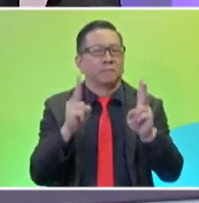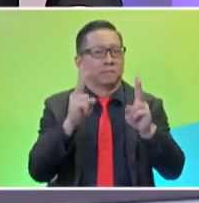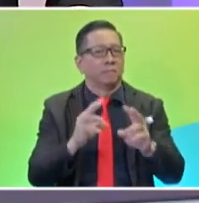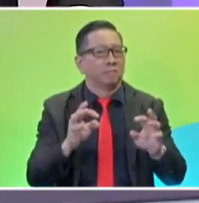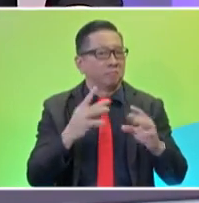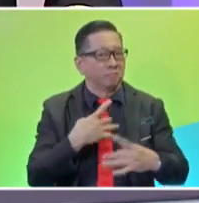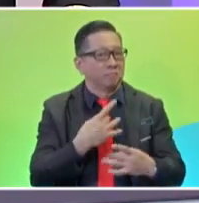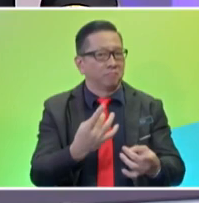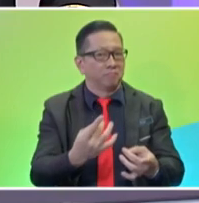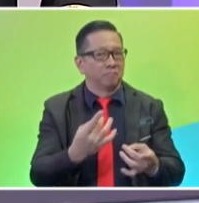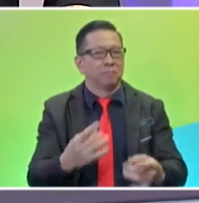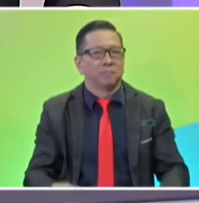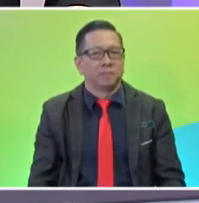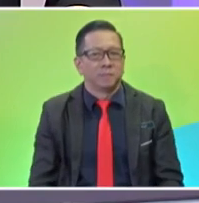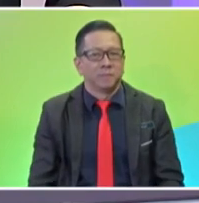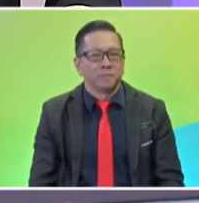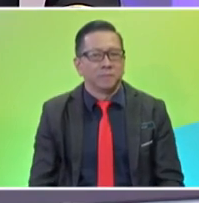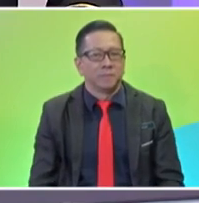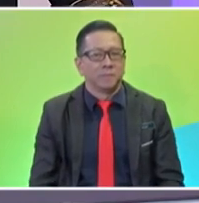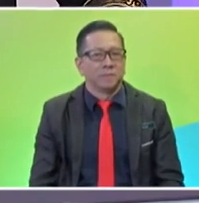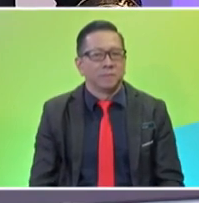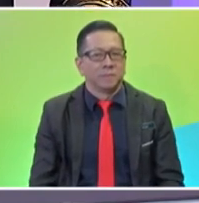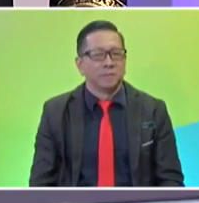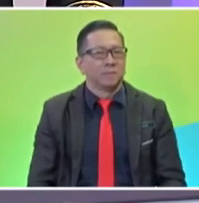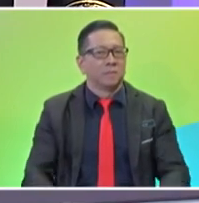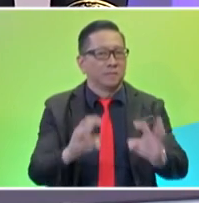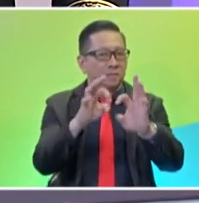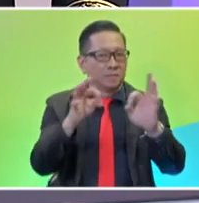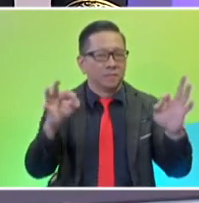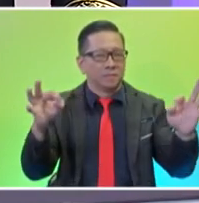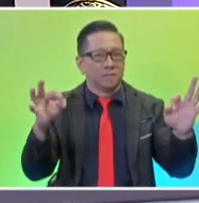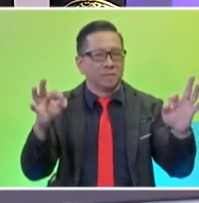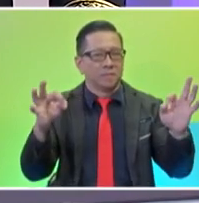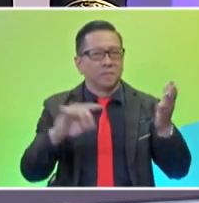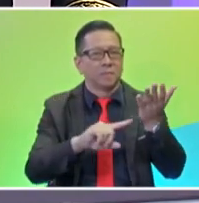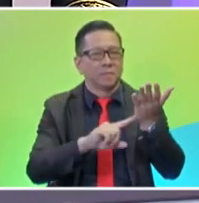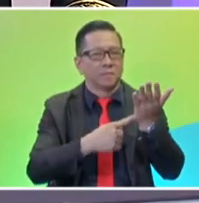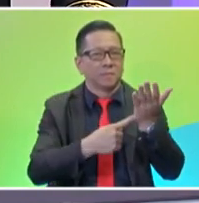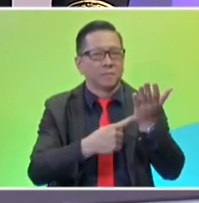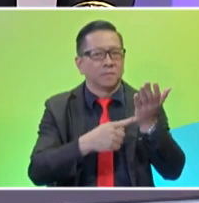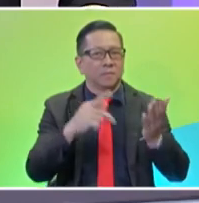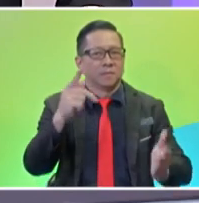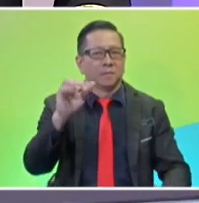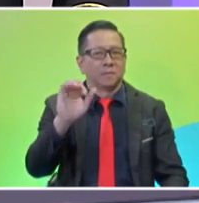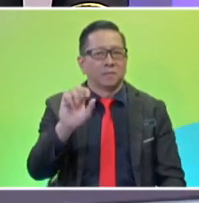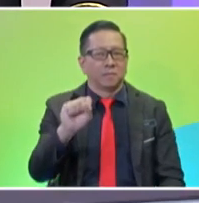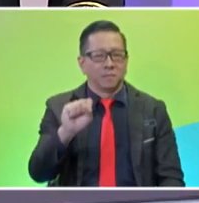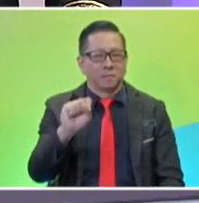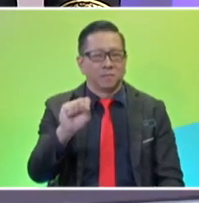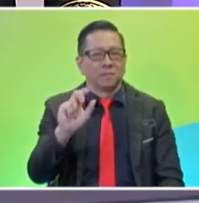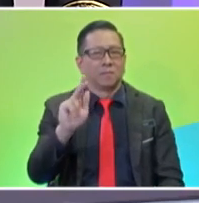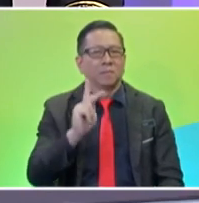menarik katanya ayahnya berbunyi keris ku menyilau